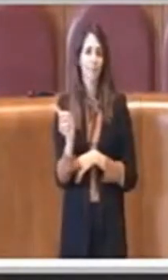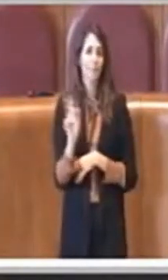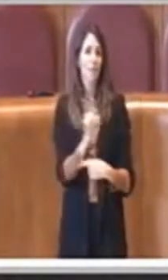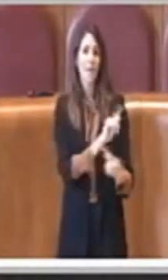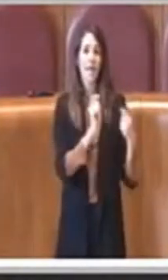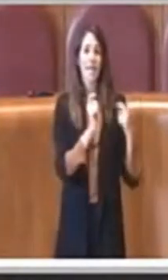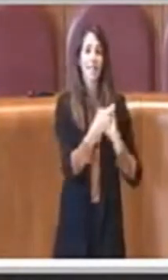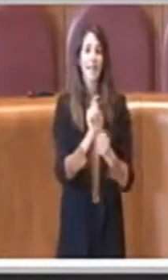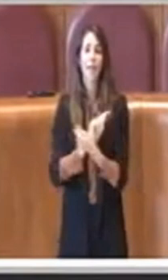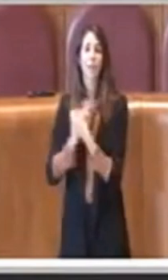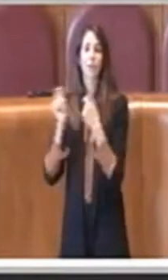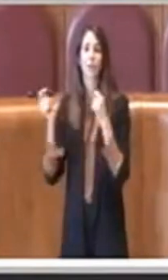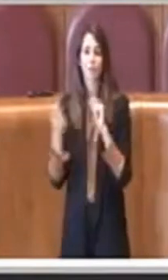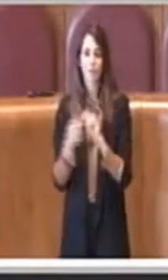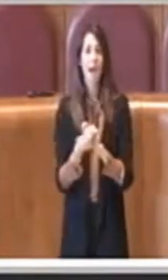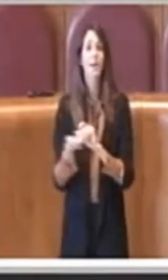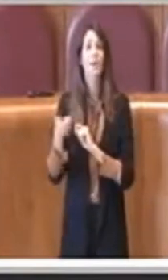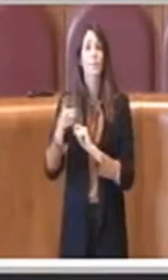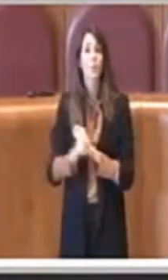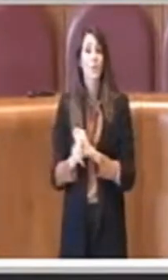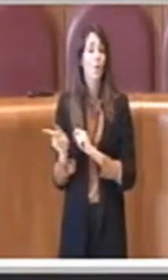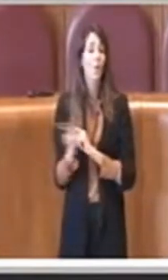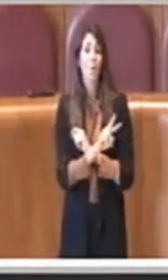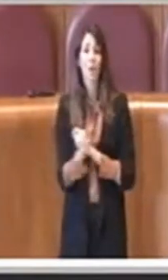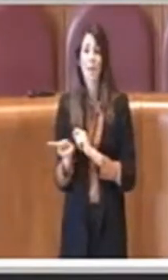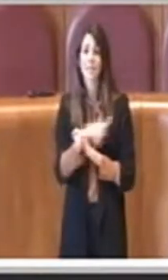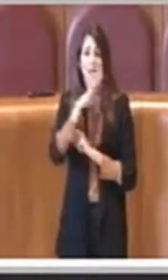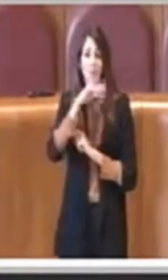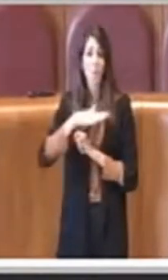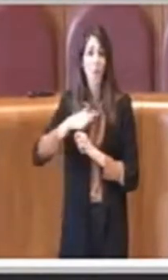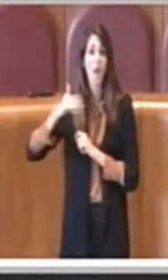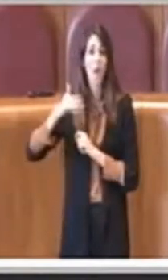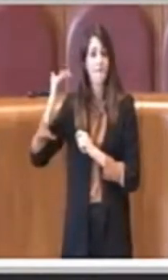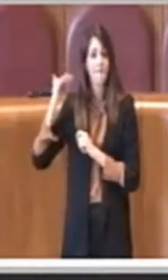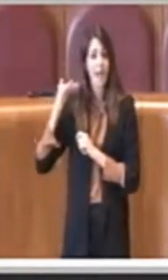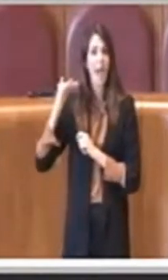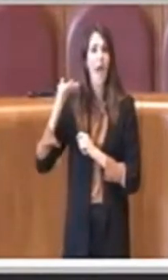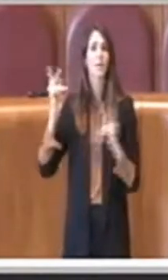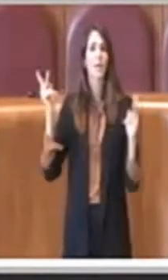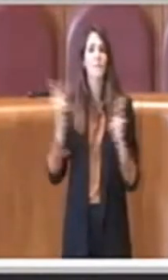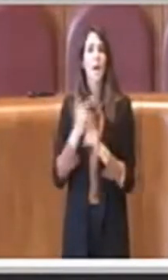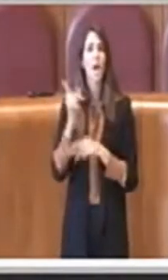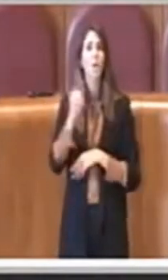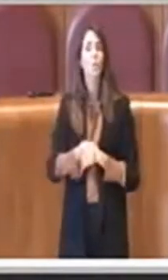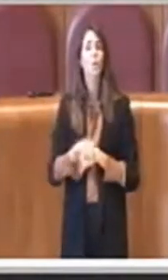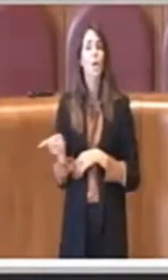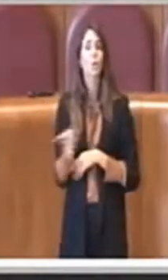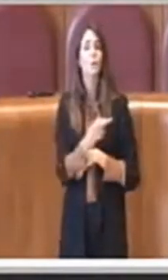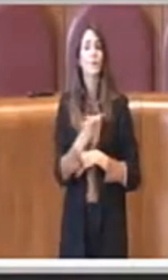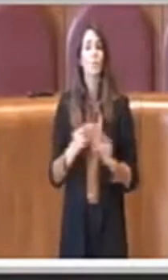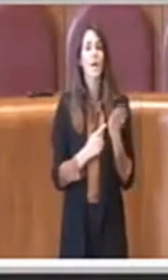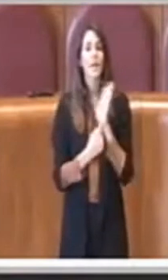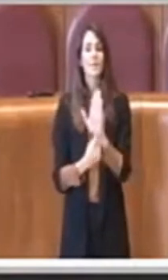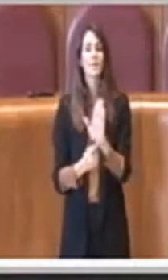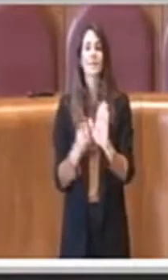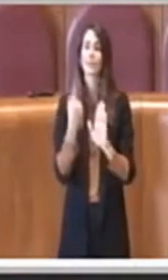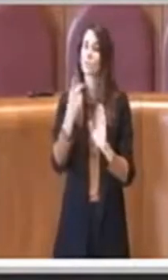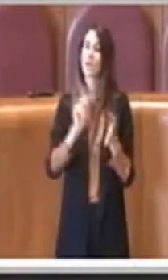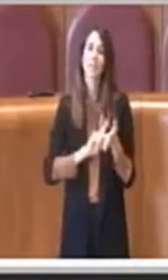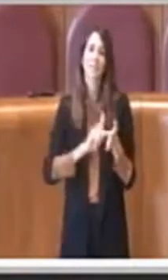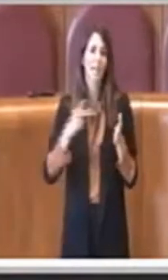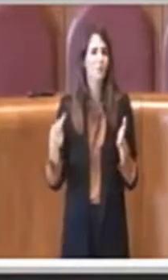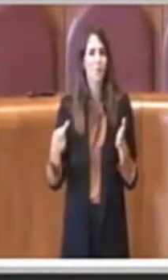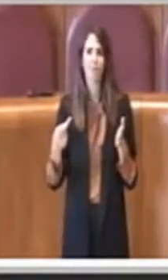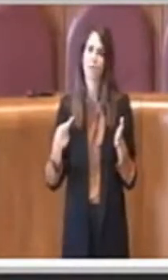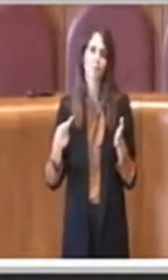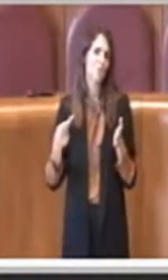due impianti, soprattutto perché sono impianti molto datati e soprattutto perché comunque rappresentano una tecnologia oramai